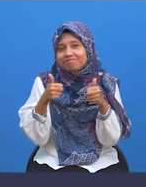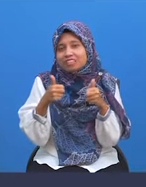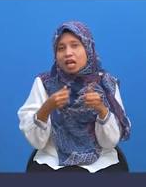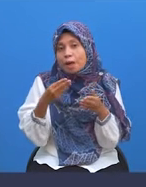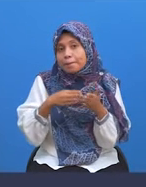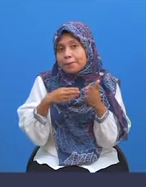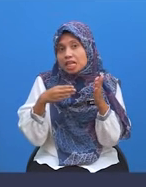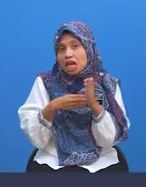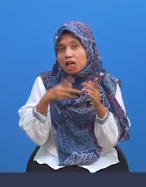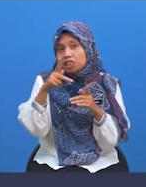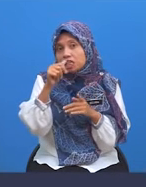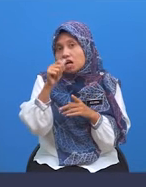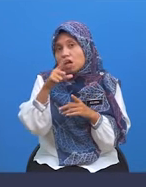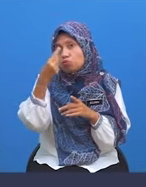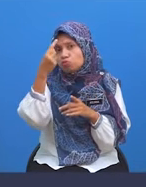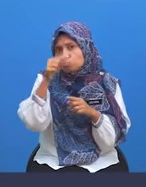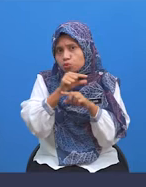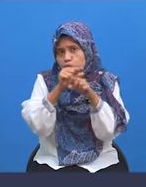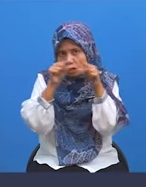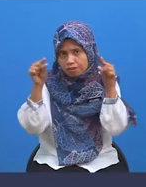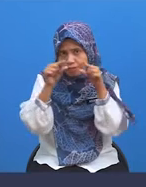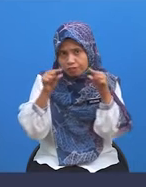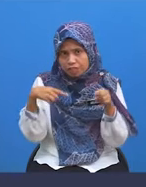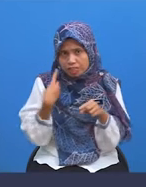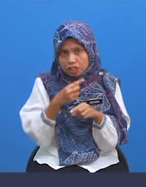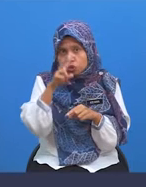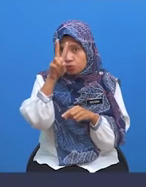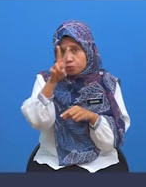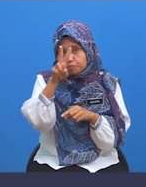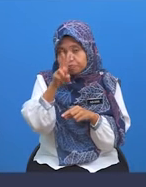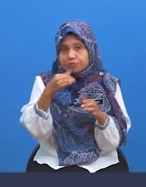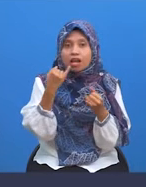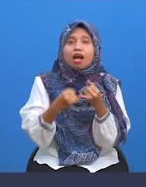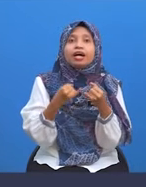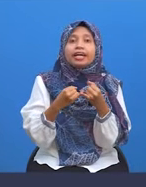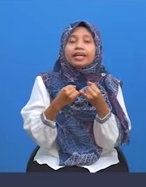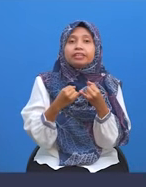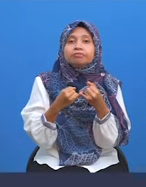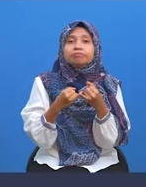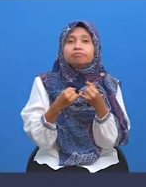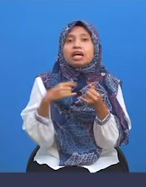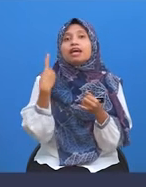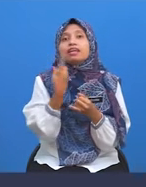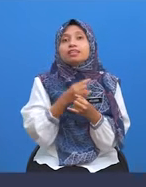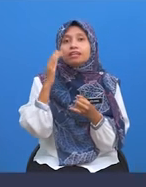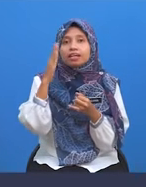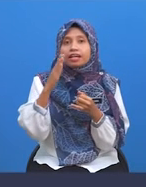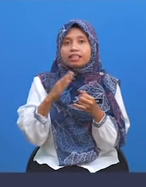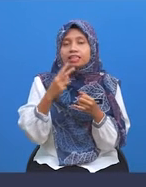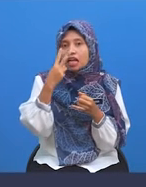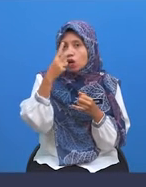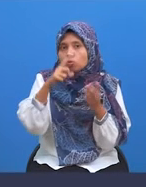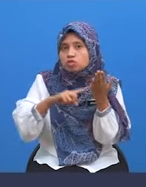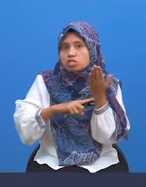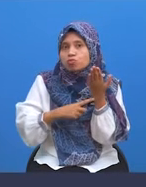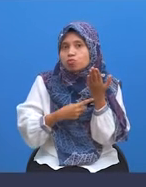Akhir sekali, kita akan menyemak nilai had bagi graf kita. Bagi soalan ini, nilai